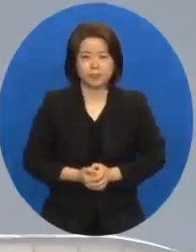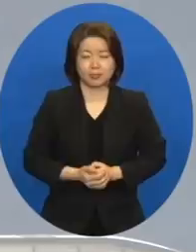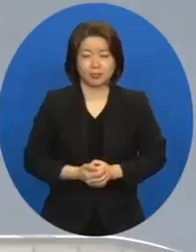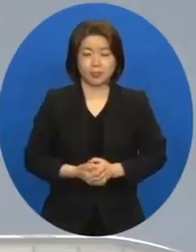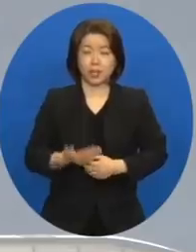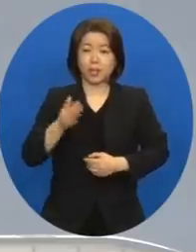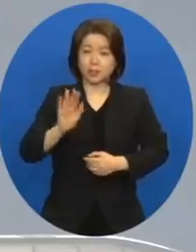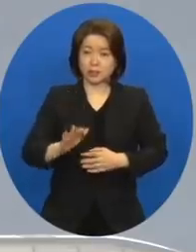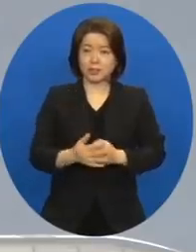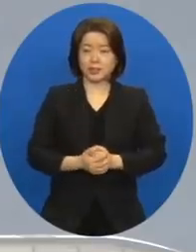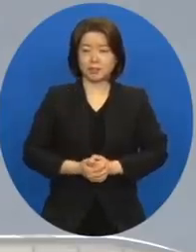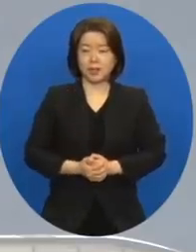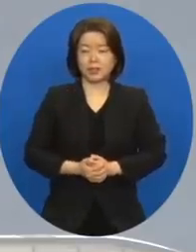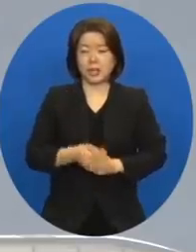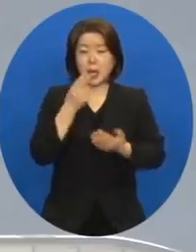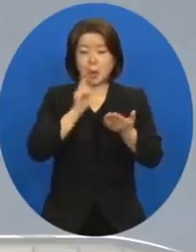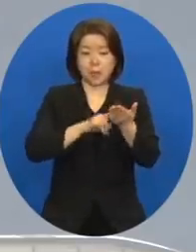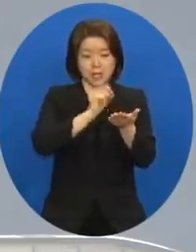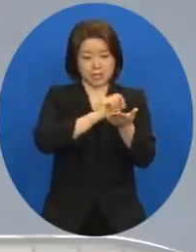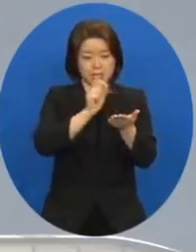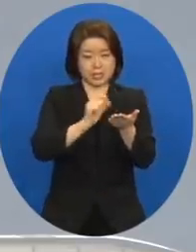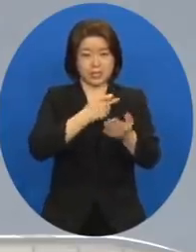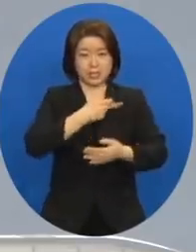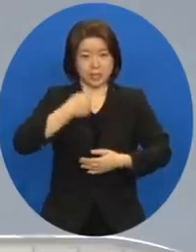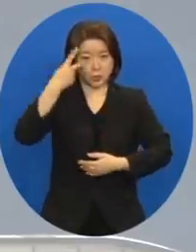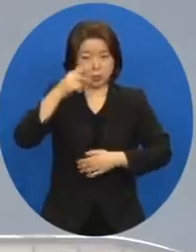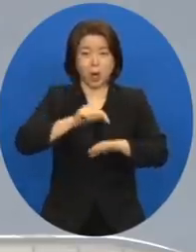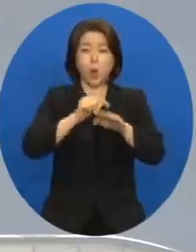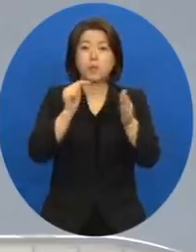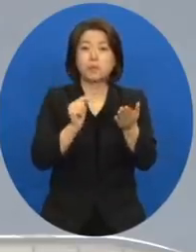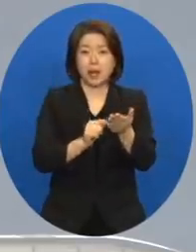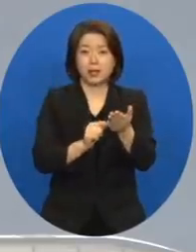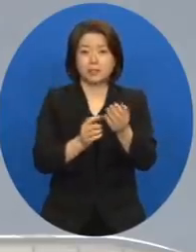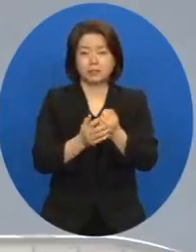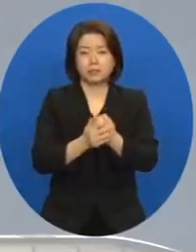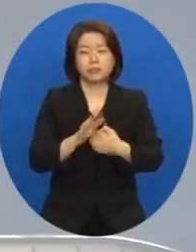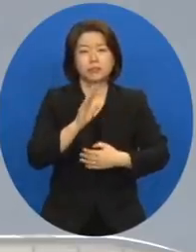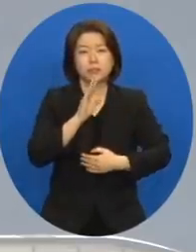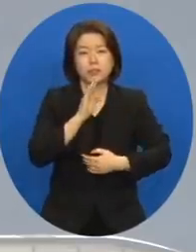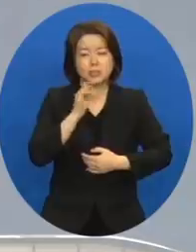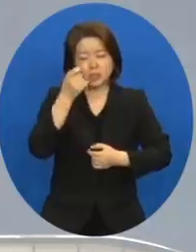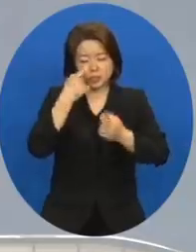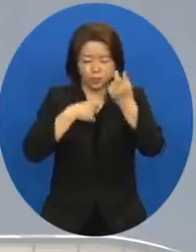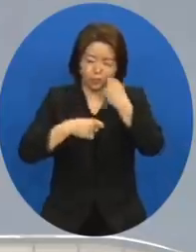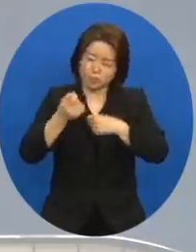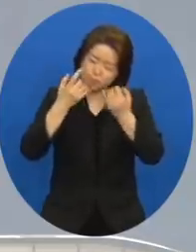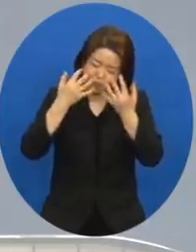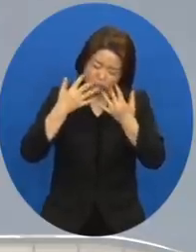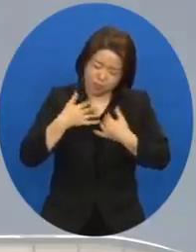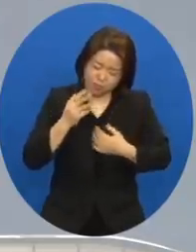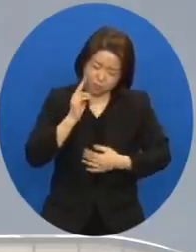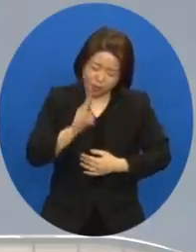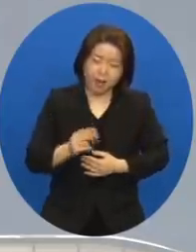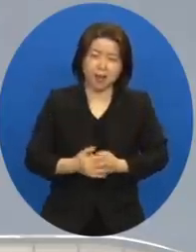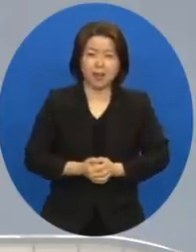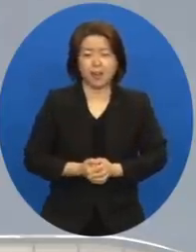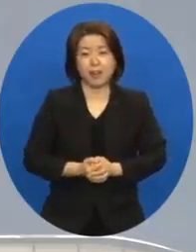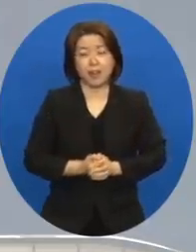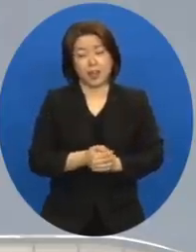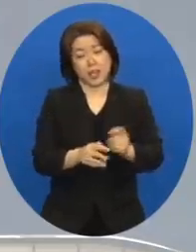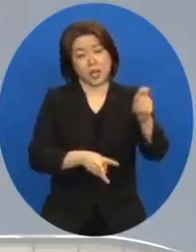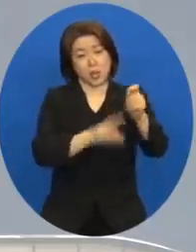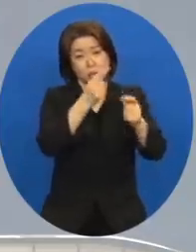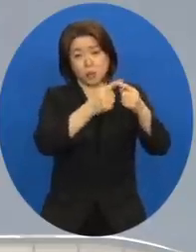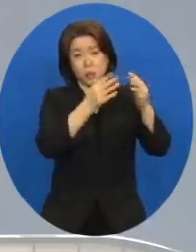자 그렇지만 편지를 쓰는 사도 바울의 마음은 정말 눈물 범벅 이었어요 고린도 교인들이 얼마나